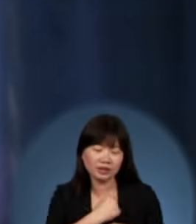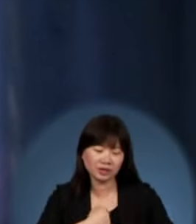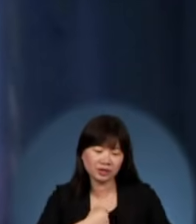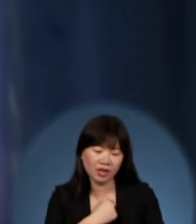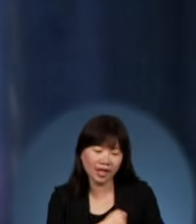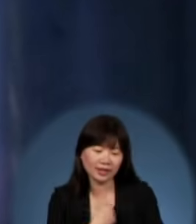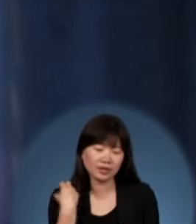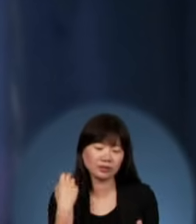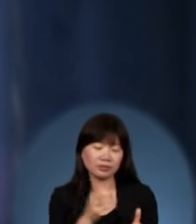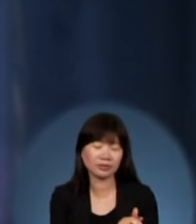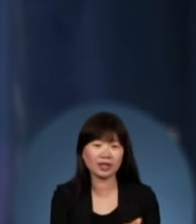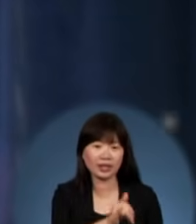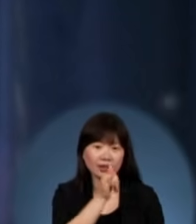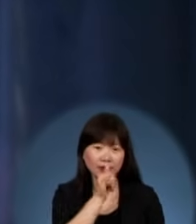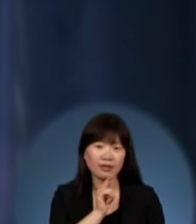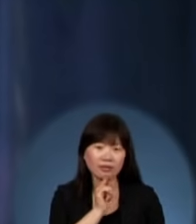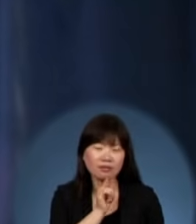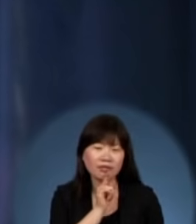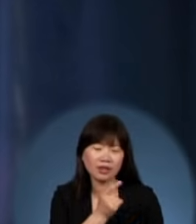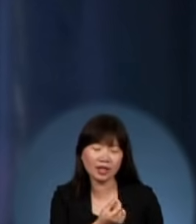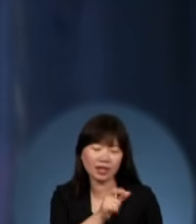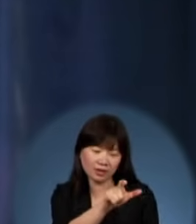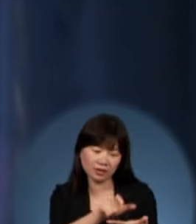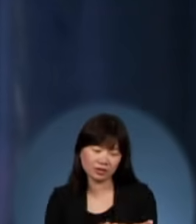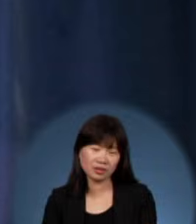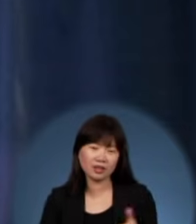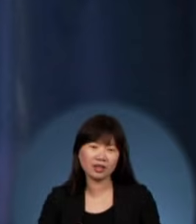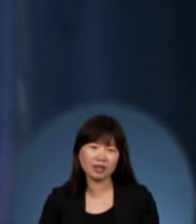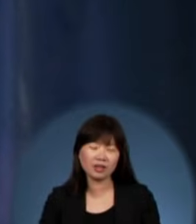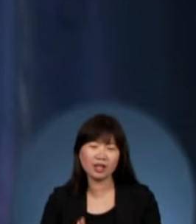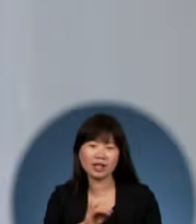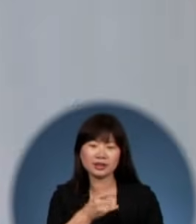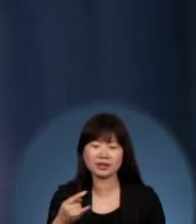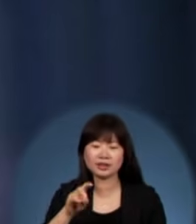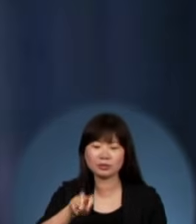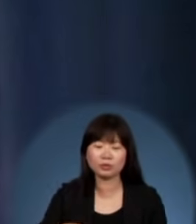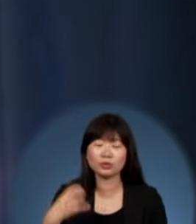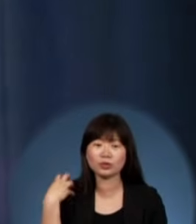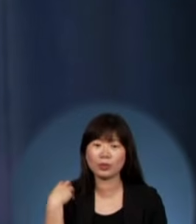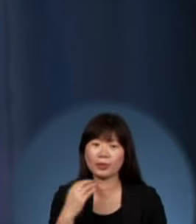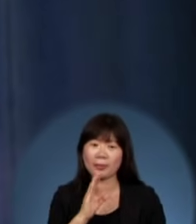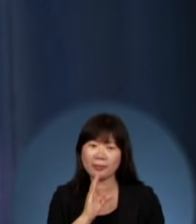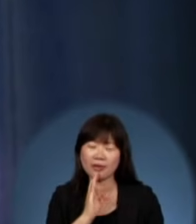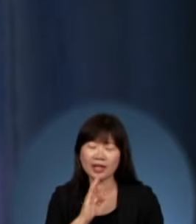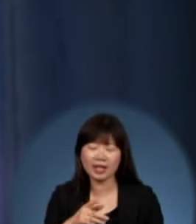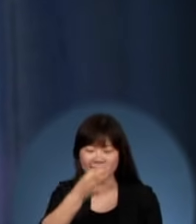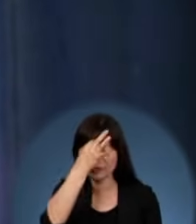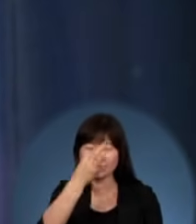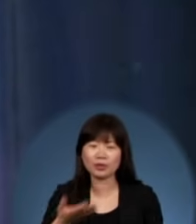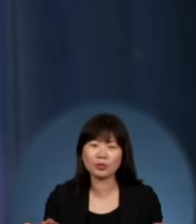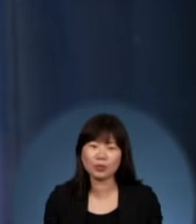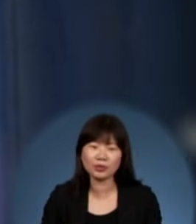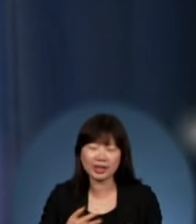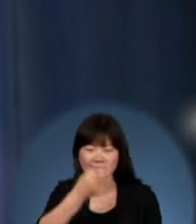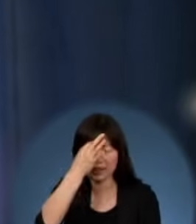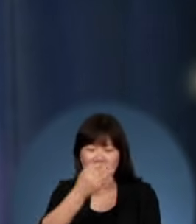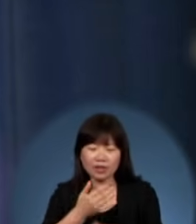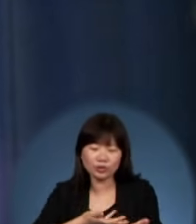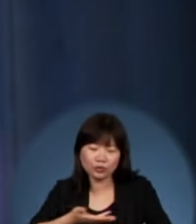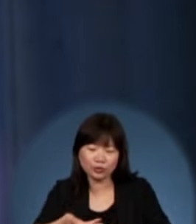의무가 있답니다 라고 해서 쓴 글이 의무로 립니다 기술과 뭐 돈과 체능 을 주고